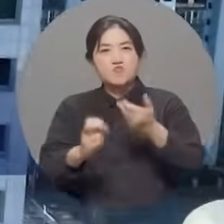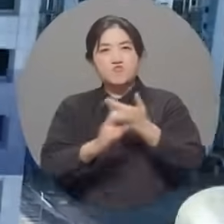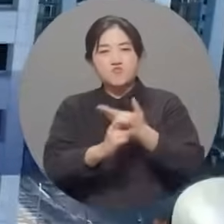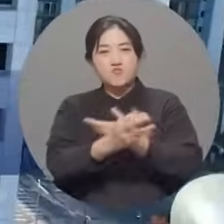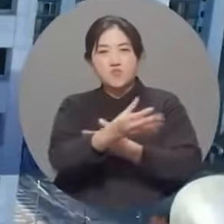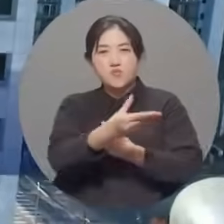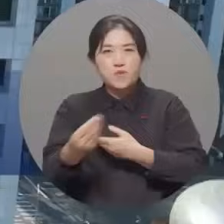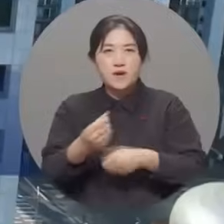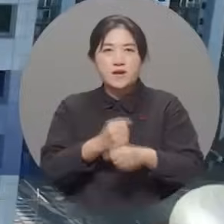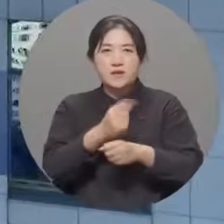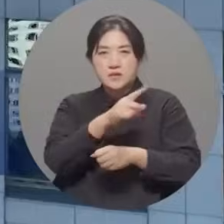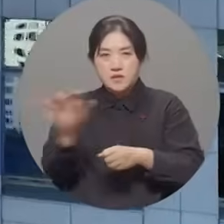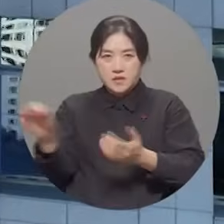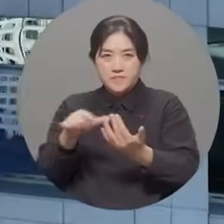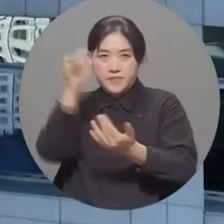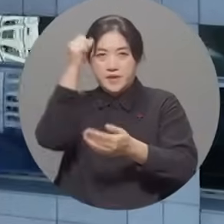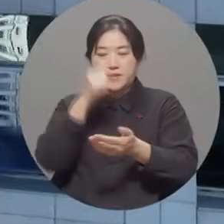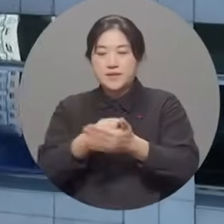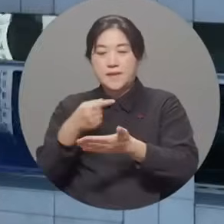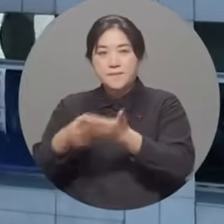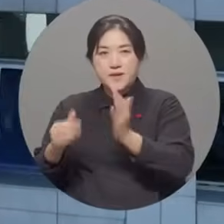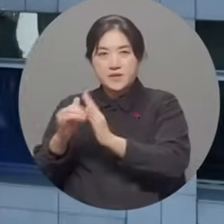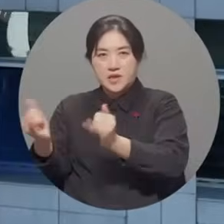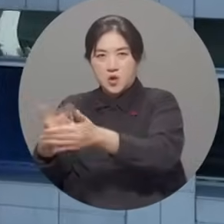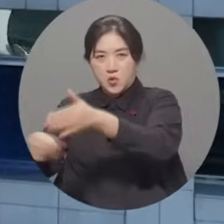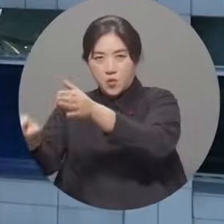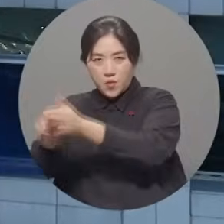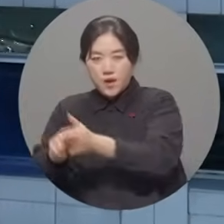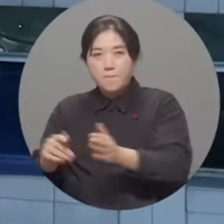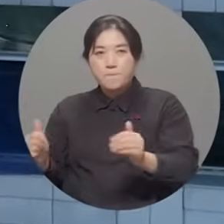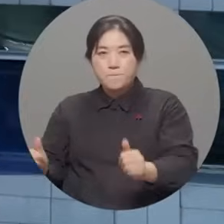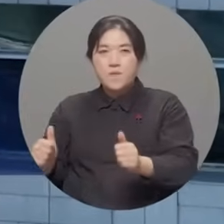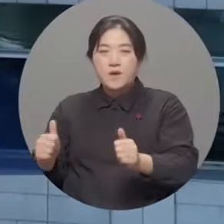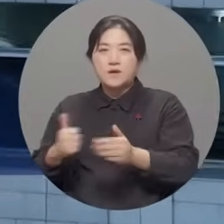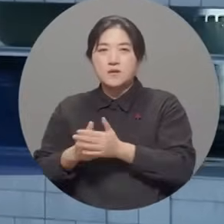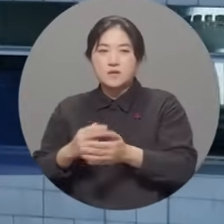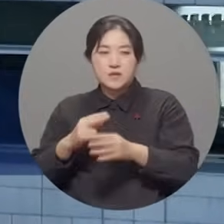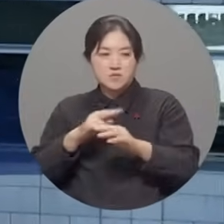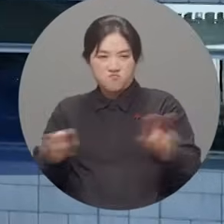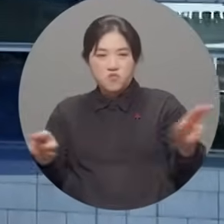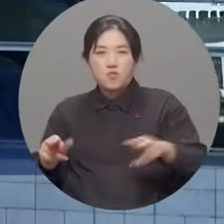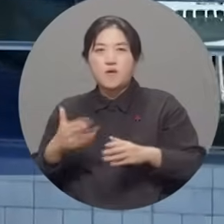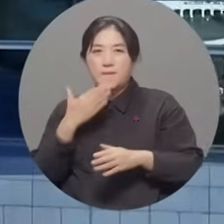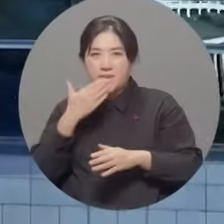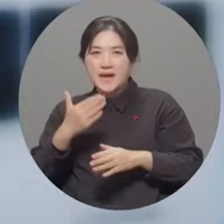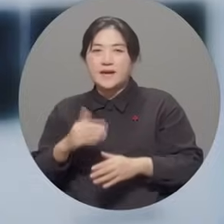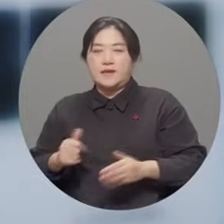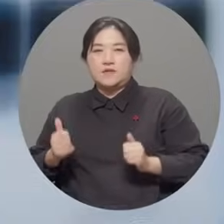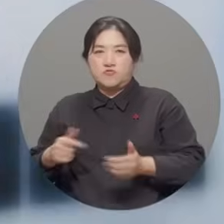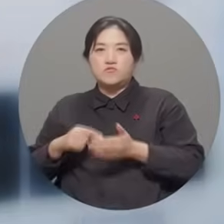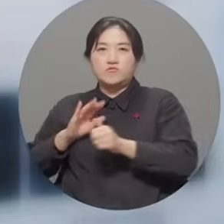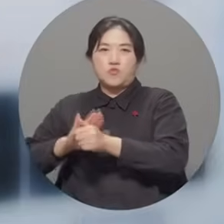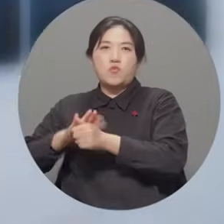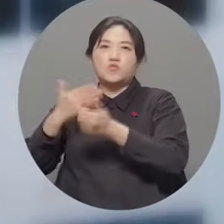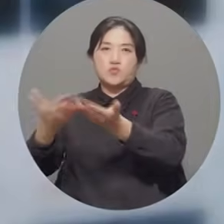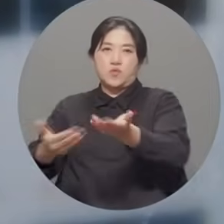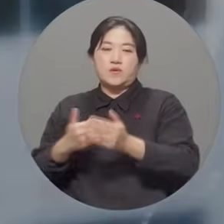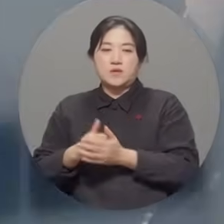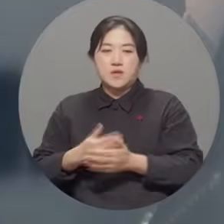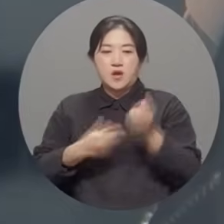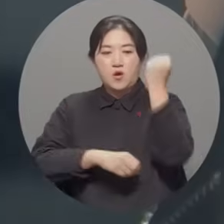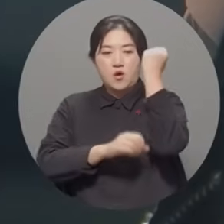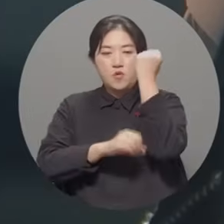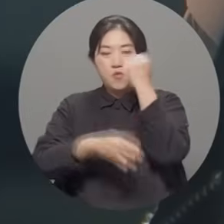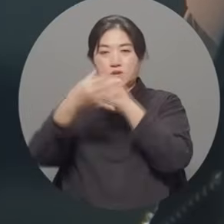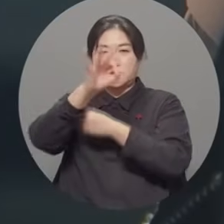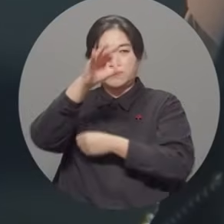약 10건을 선정하여 해당 피해자를 위해 무효 소송을 무료로 적극 지원할 계획입니다. 원금도 돌려받지 못하게